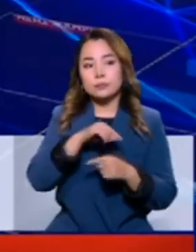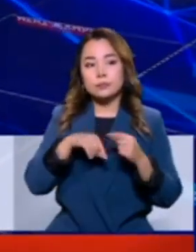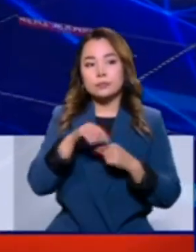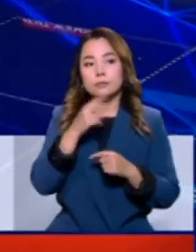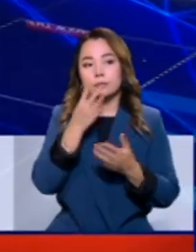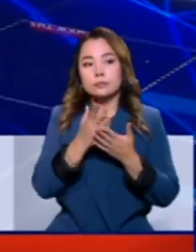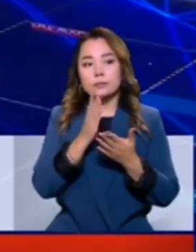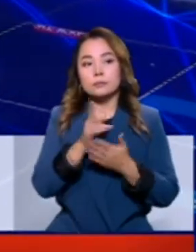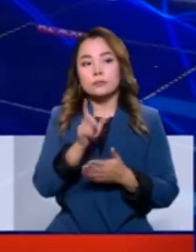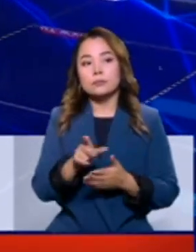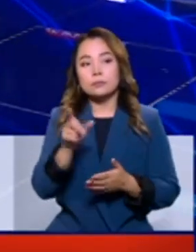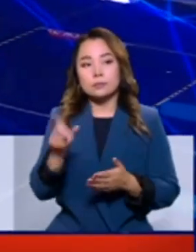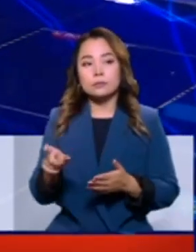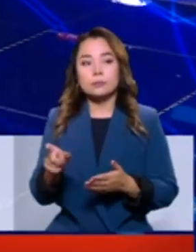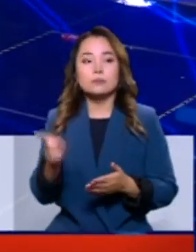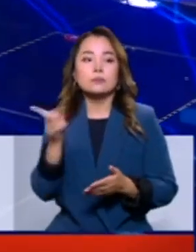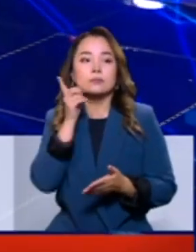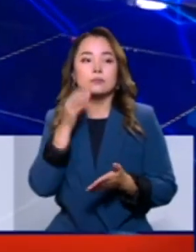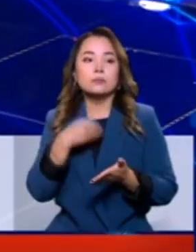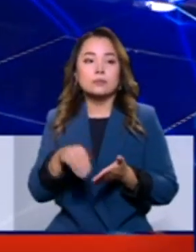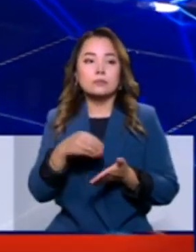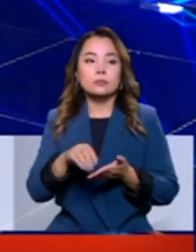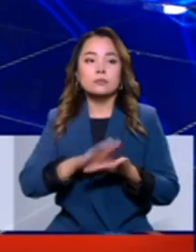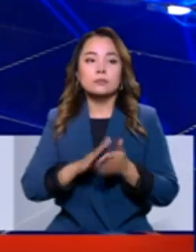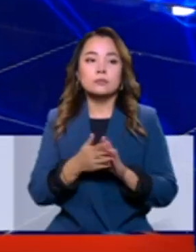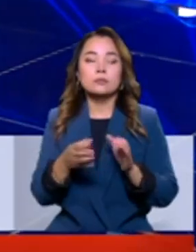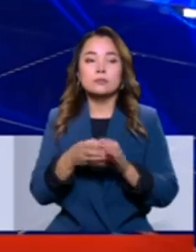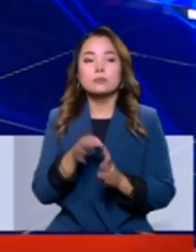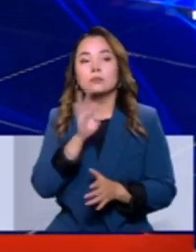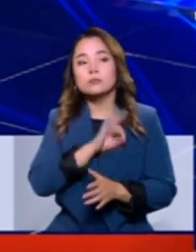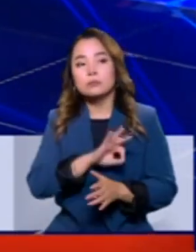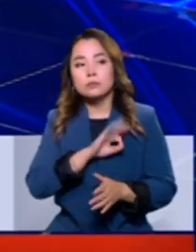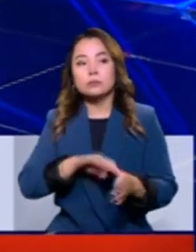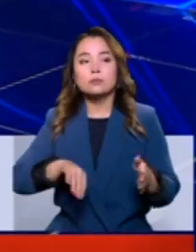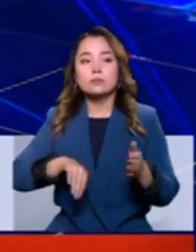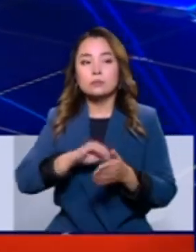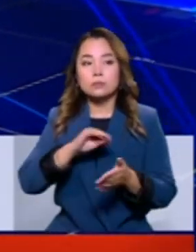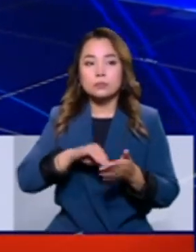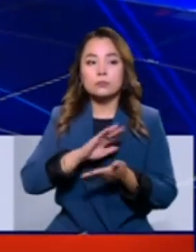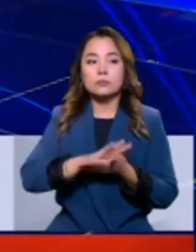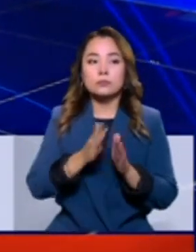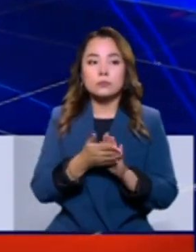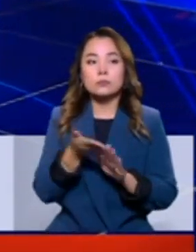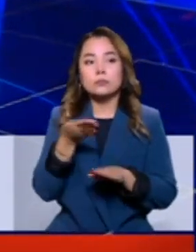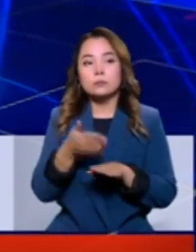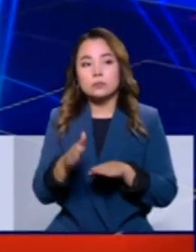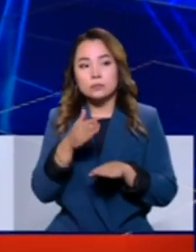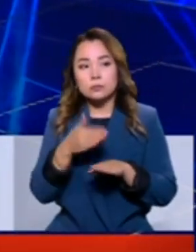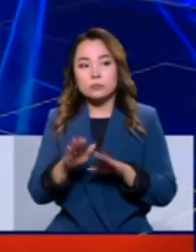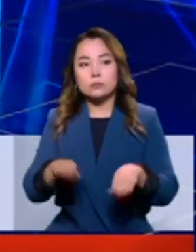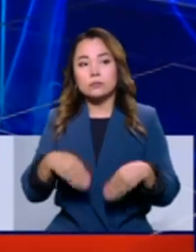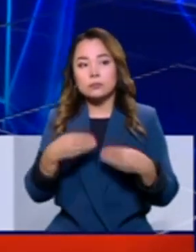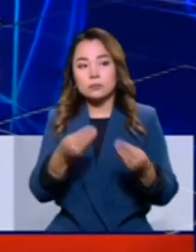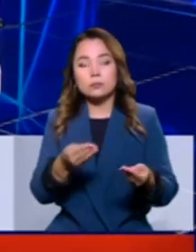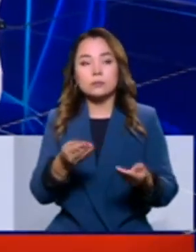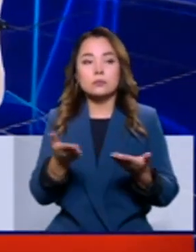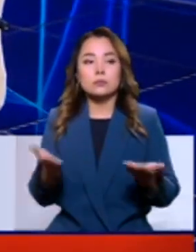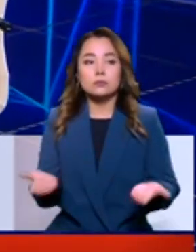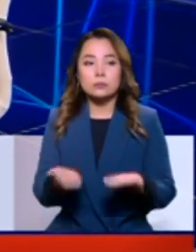кәсіпкерлерден гөрі адамдардың смартфон сатып алуына, басқа бір тұтынушылық заттарды сатып алуына несие беру